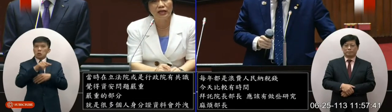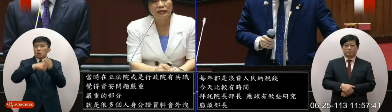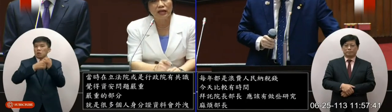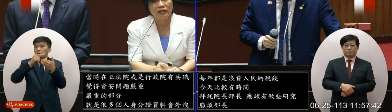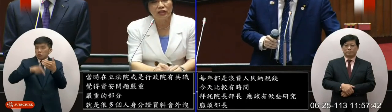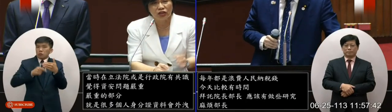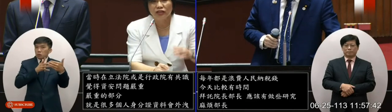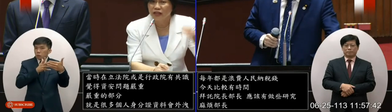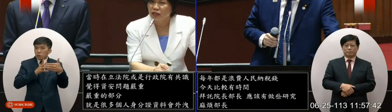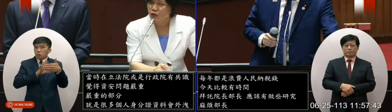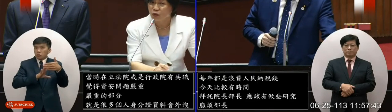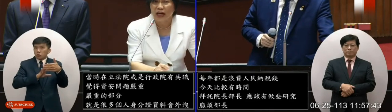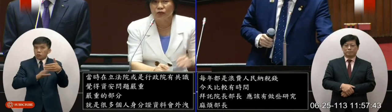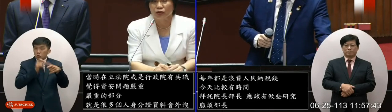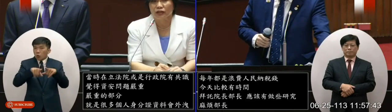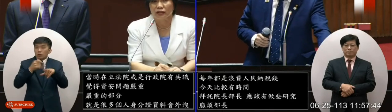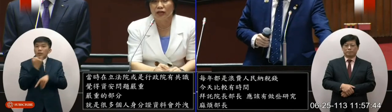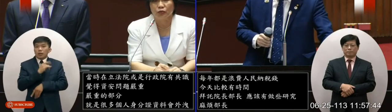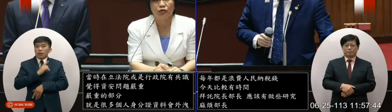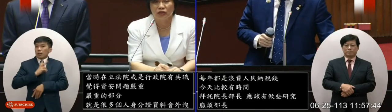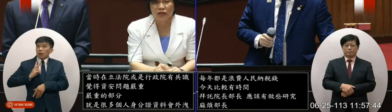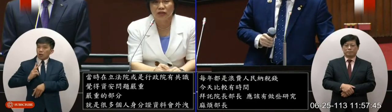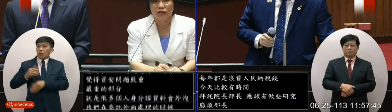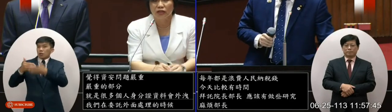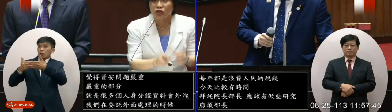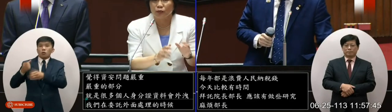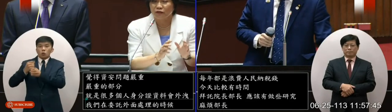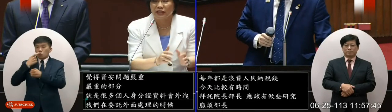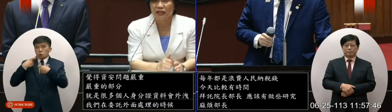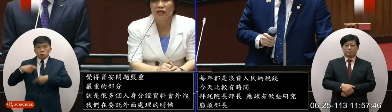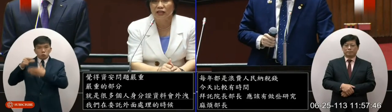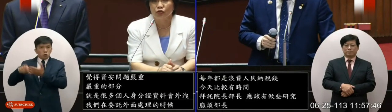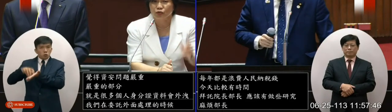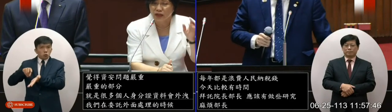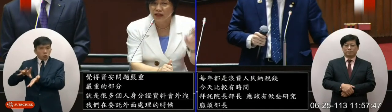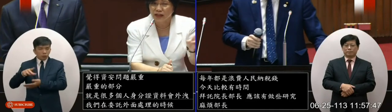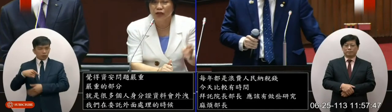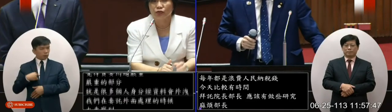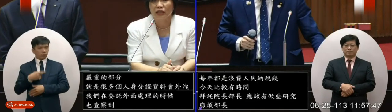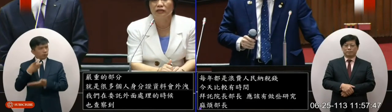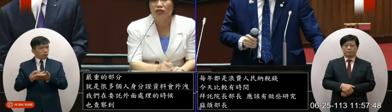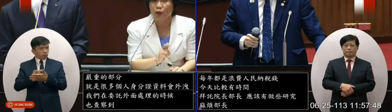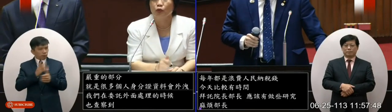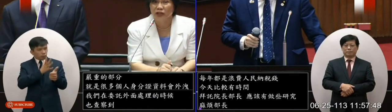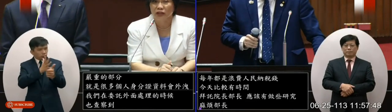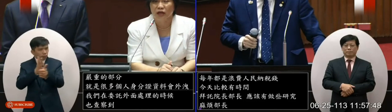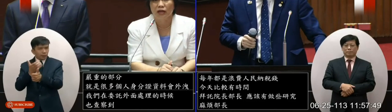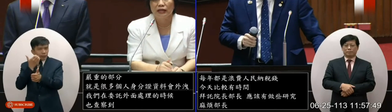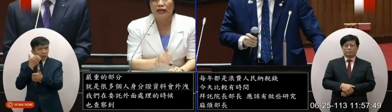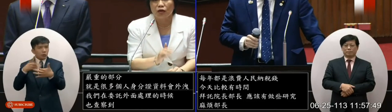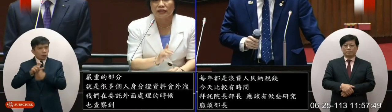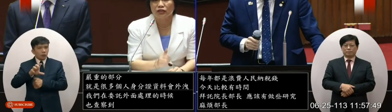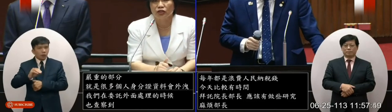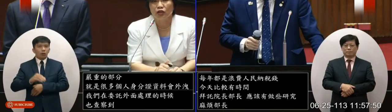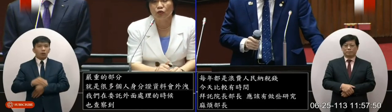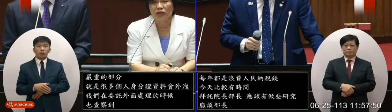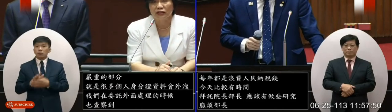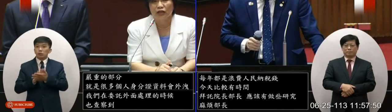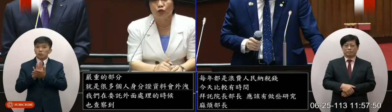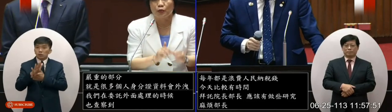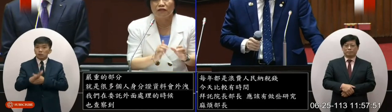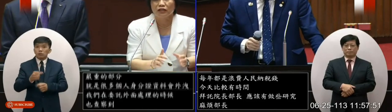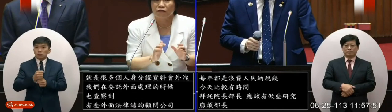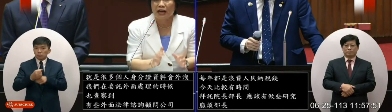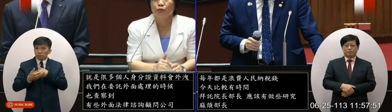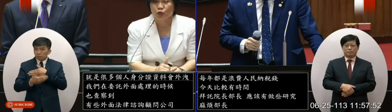公司，他可能也身兼在中国大陆有这些律师资格。那时候我们就非常严格要求说，要先查出来这样有没有问题哈。那后来在执行的过